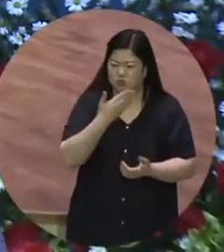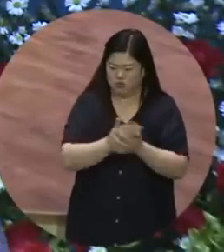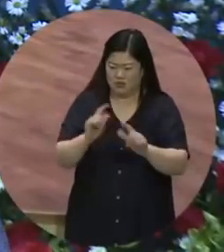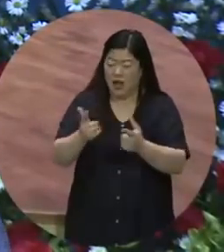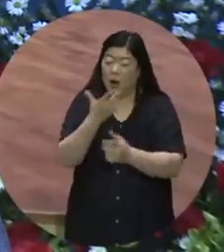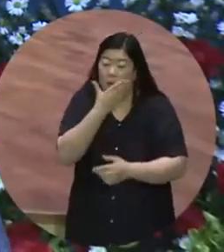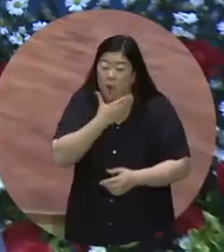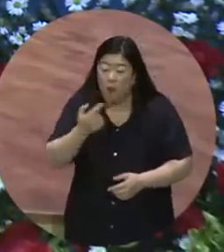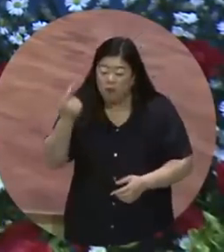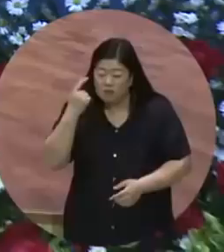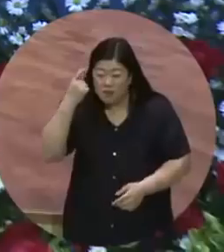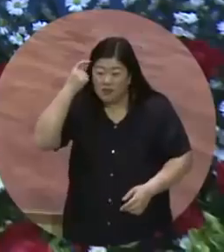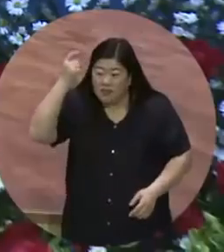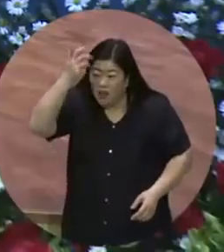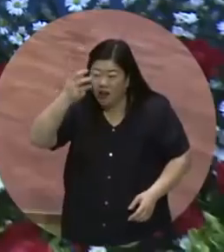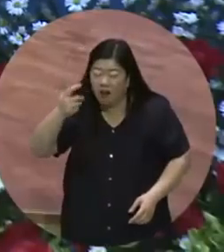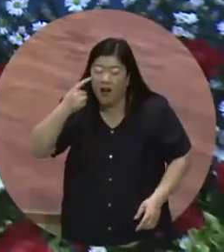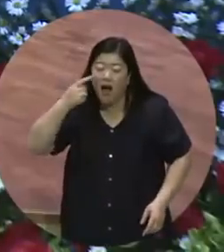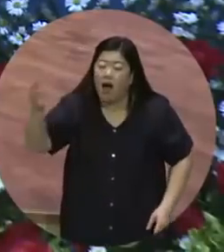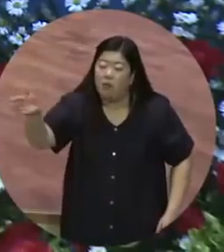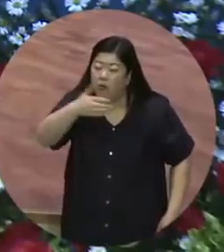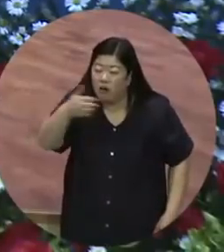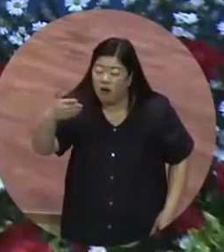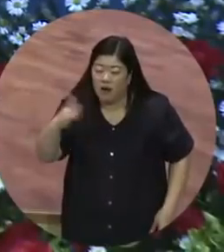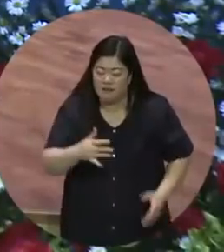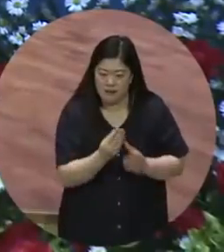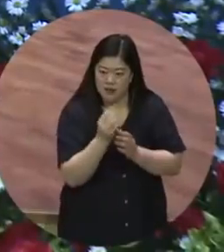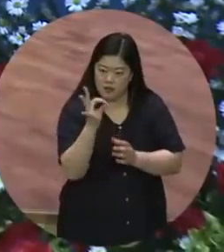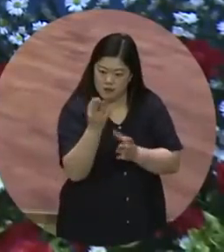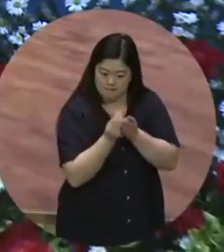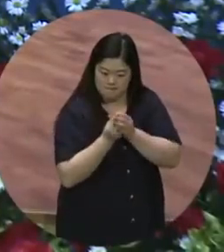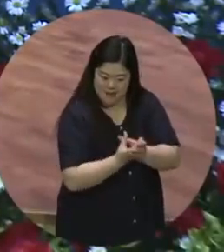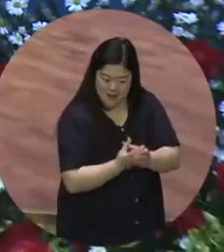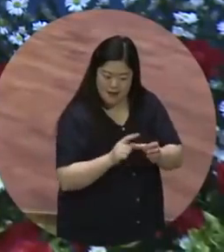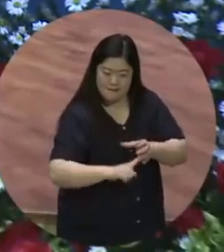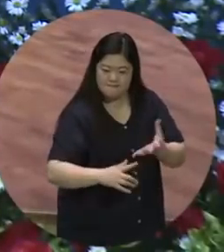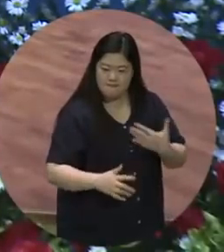그러나 영적인 부분에서는요 완전 패착을 한 겁니다. 에서가